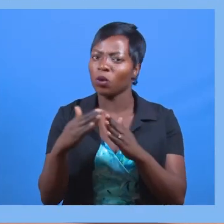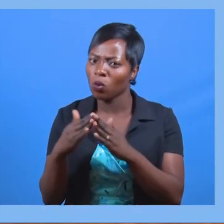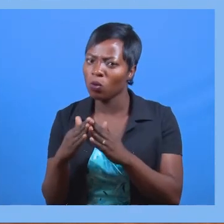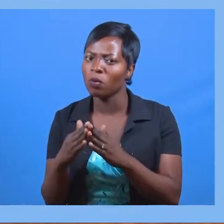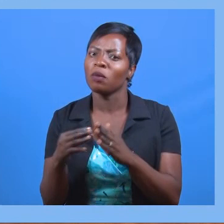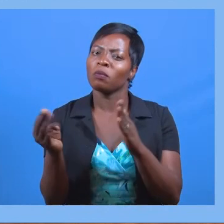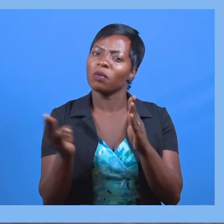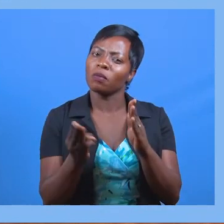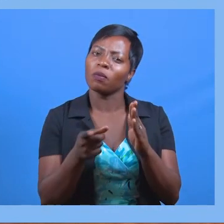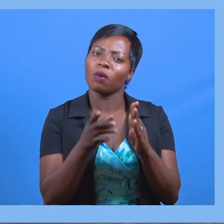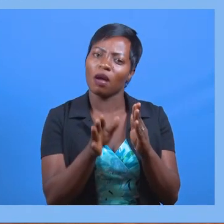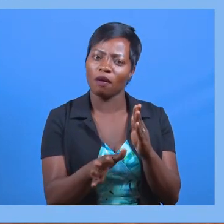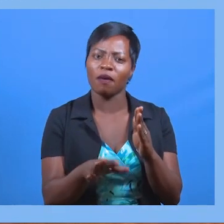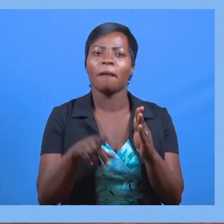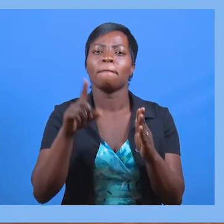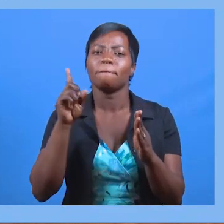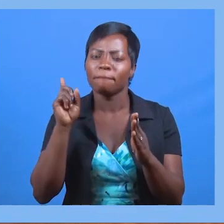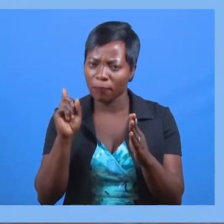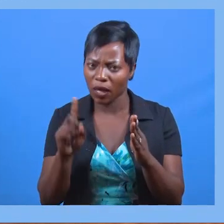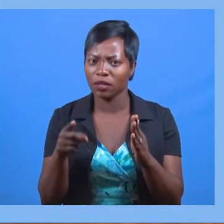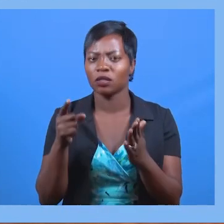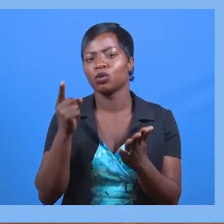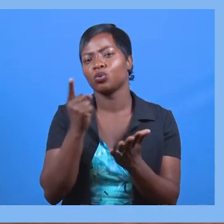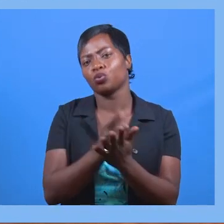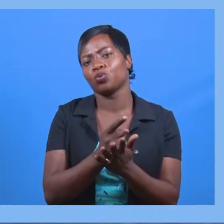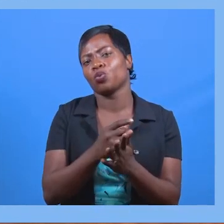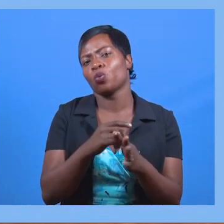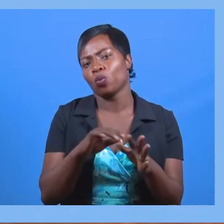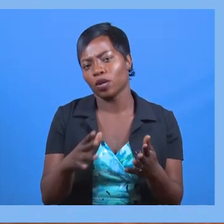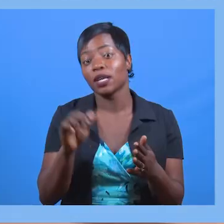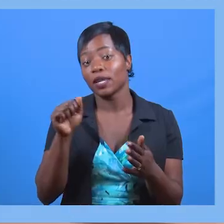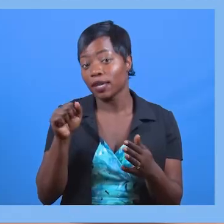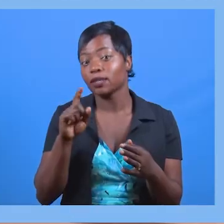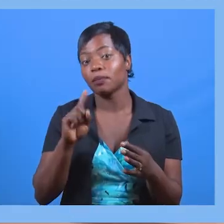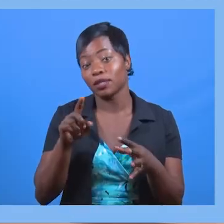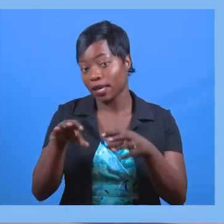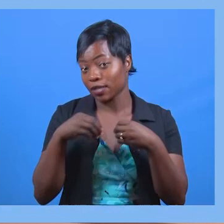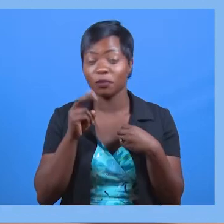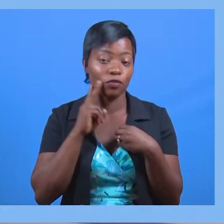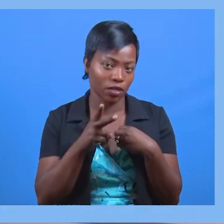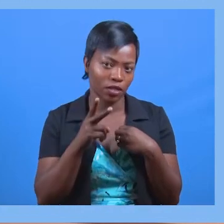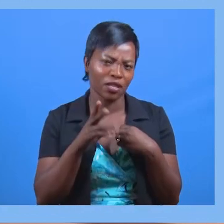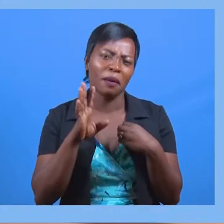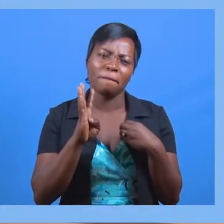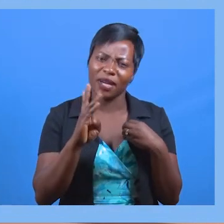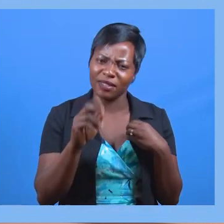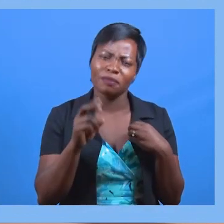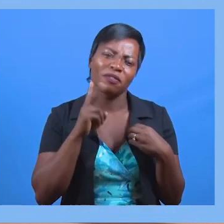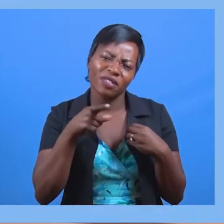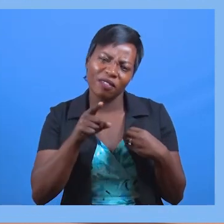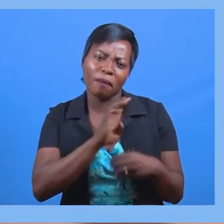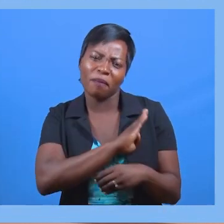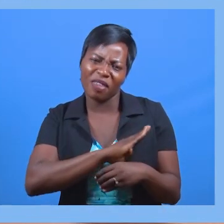vanhu. Tiri kutaura kuti aiwa ngatigashire vaenzi nokuti hapana chavanoparadza chavanopedza. Unhu hwakadaro ihwohwo unhu here?